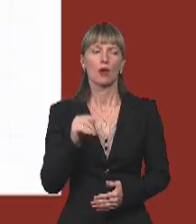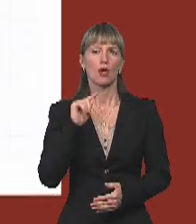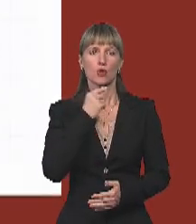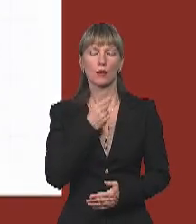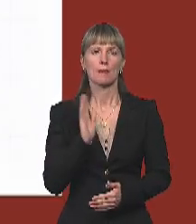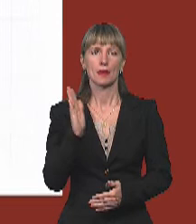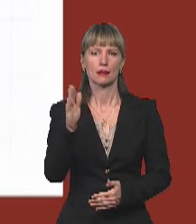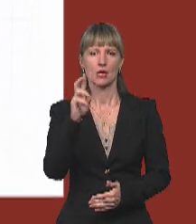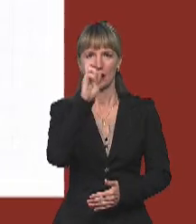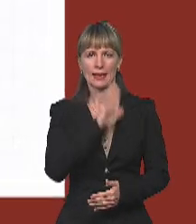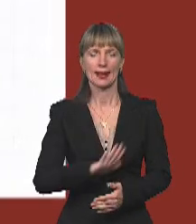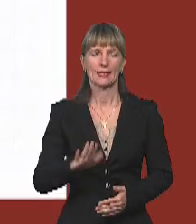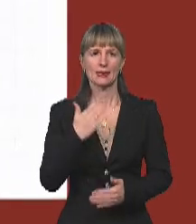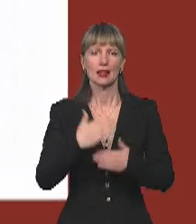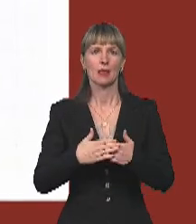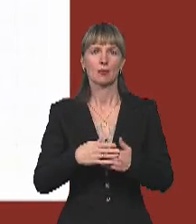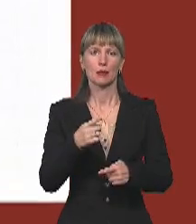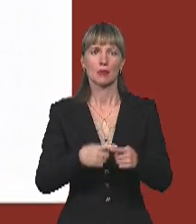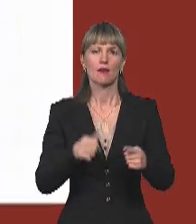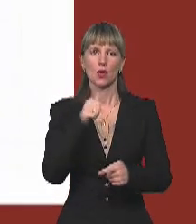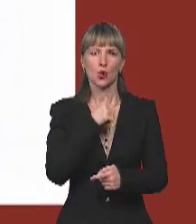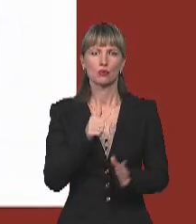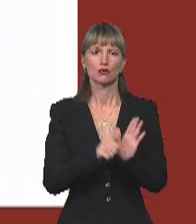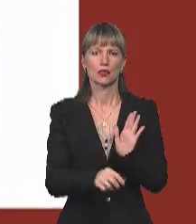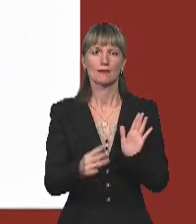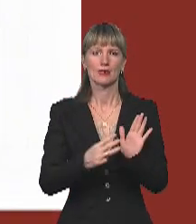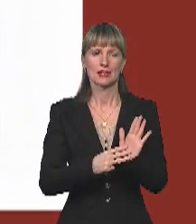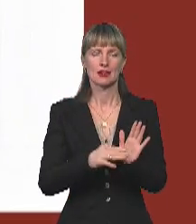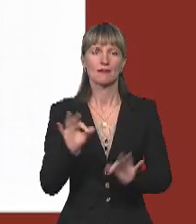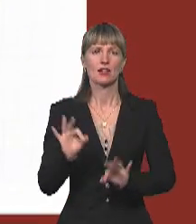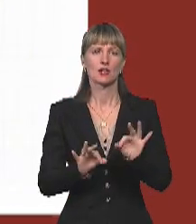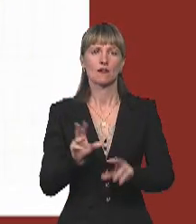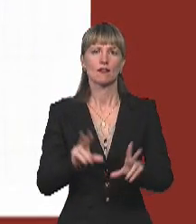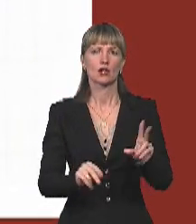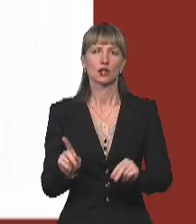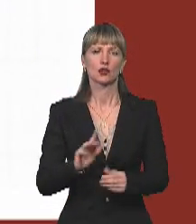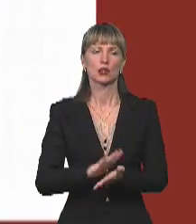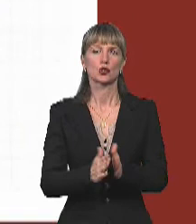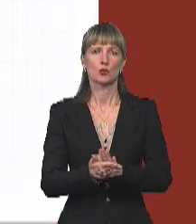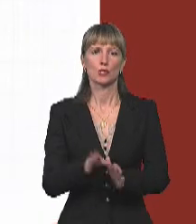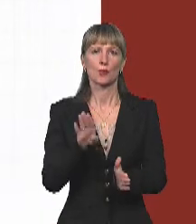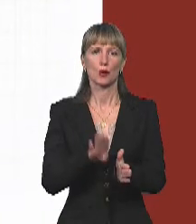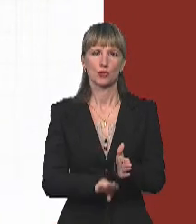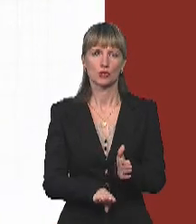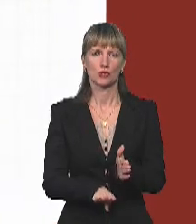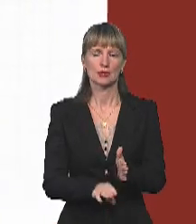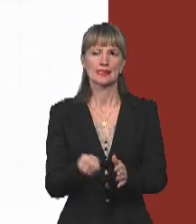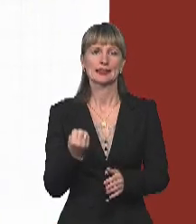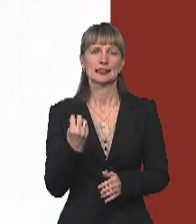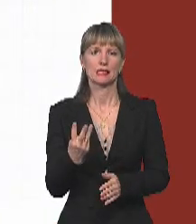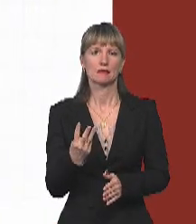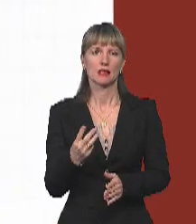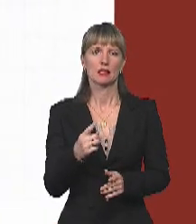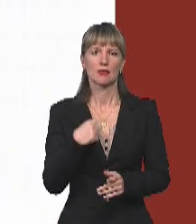економічні перспективи країни в найближчі півроку, 68% вважають, що ситуація погіршиться, 13%